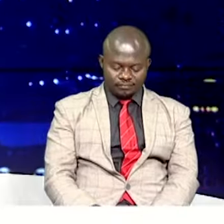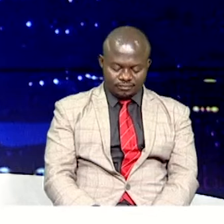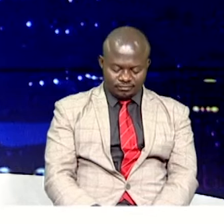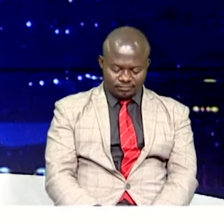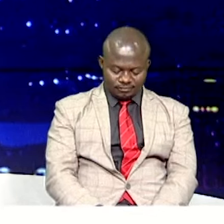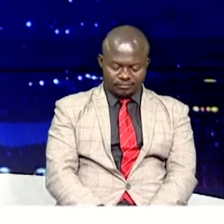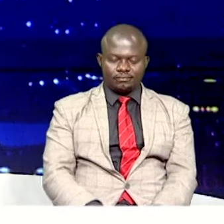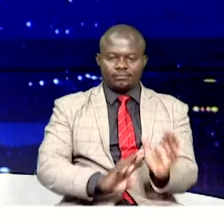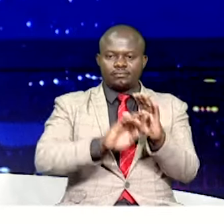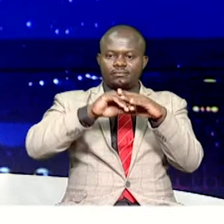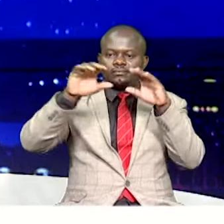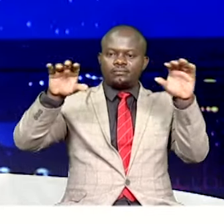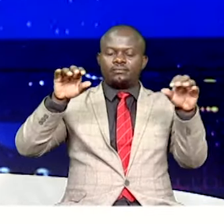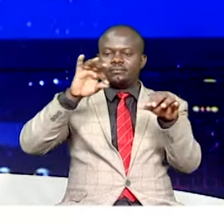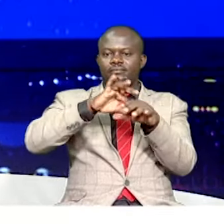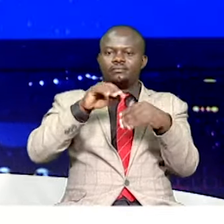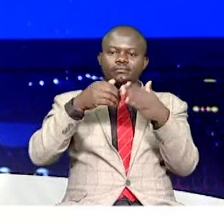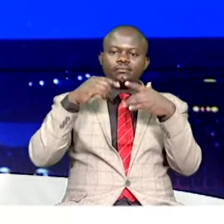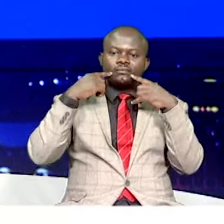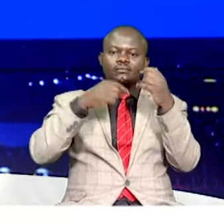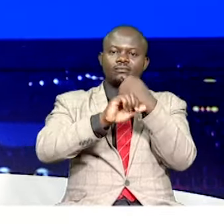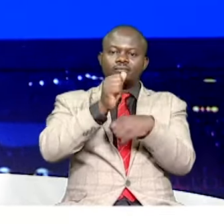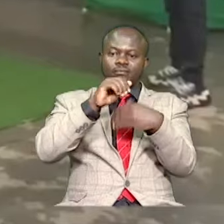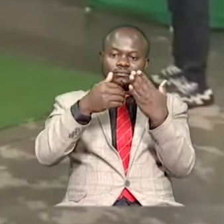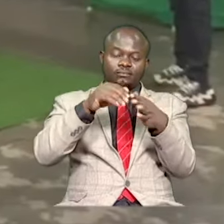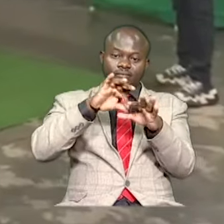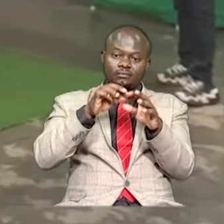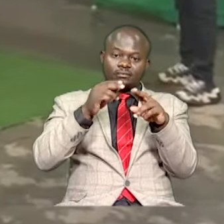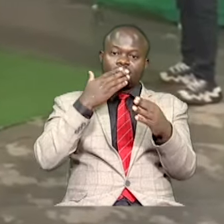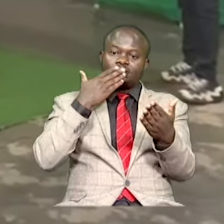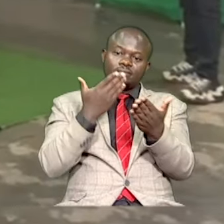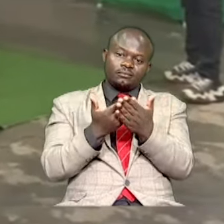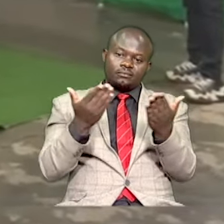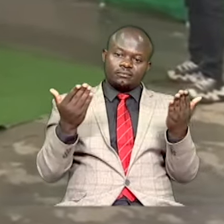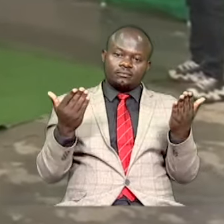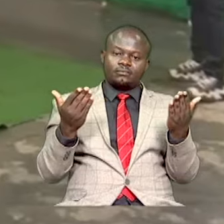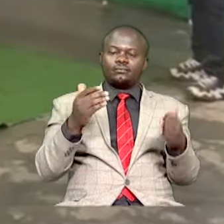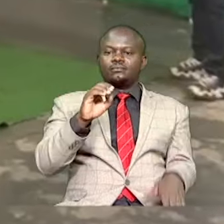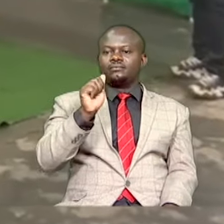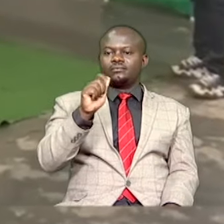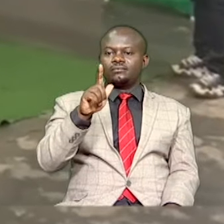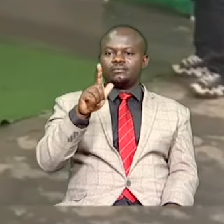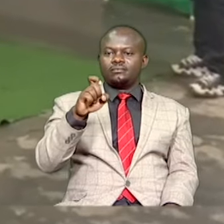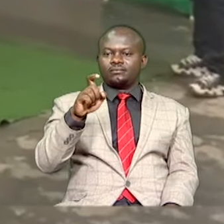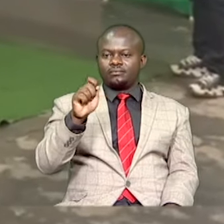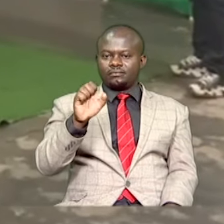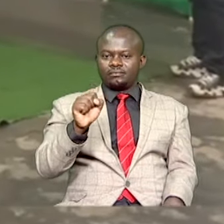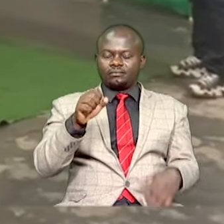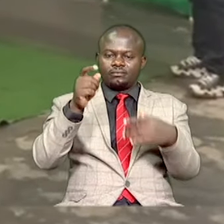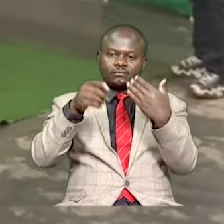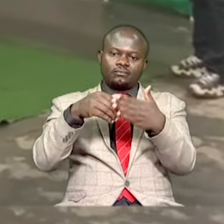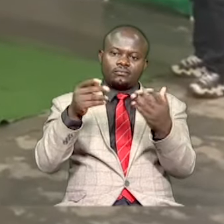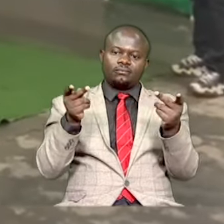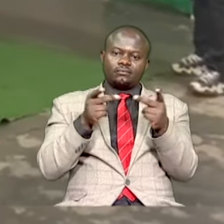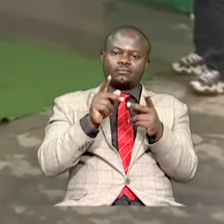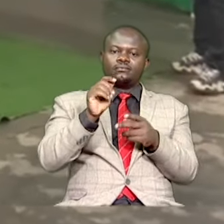Abahagarariye site z'itora hirya no hino batangaje ko ibikorwa by'amatora byagenze neza. Mugenzi wacu Karikste Kaberuka yageze kuri site